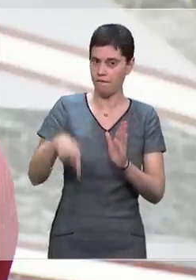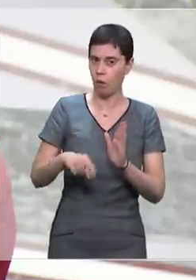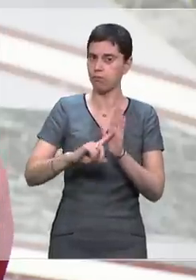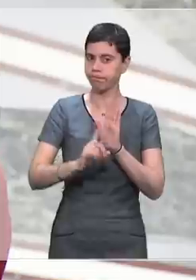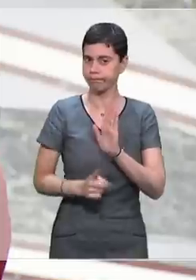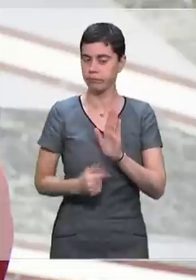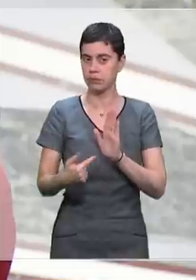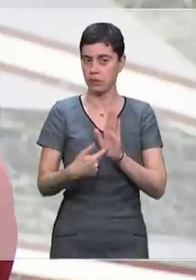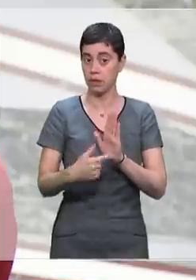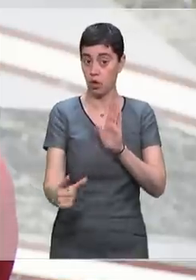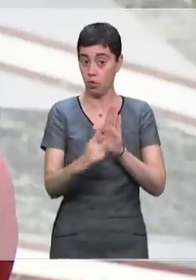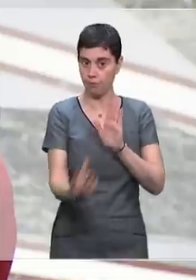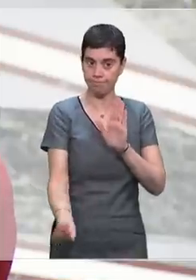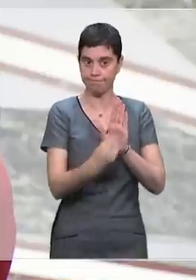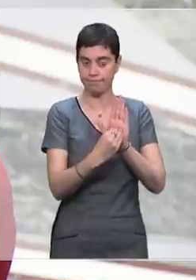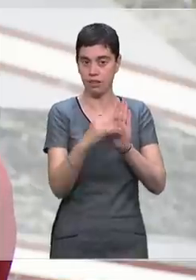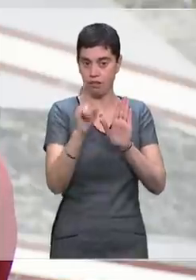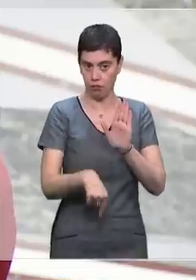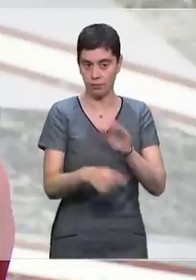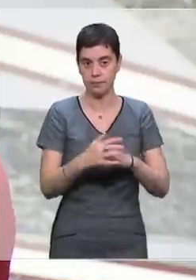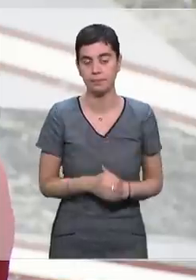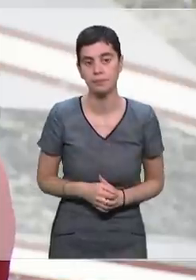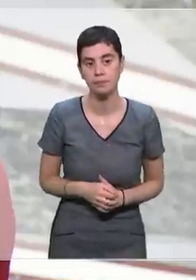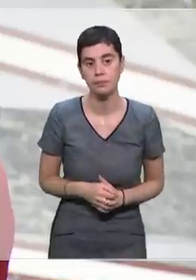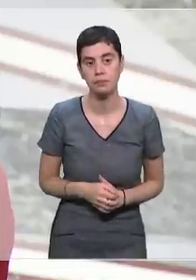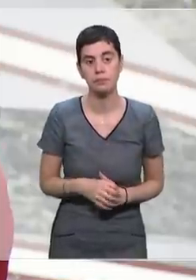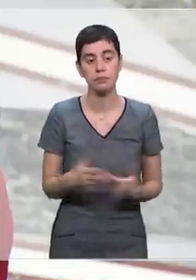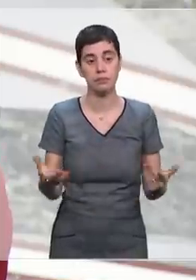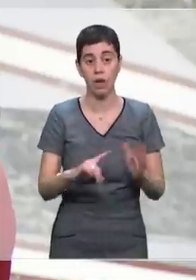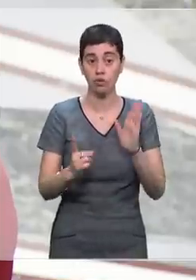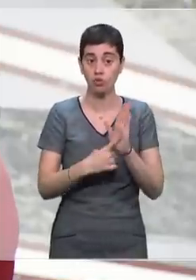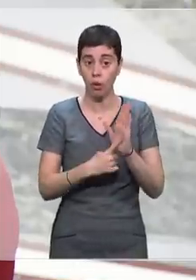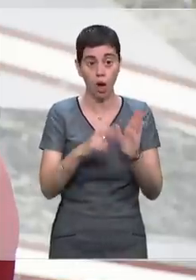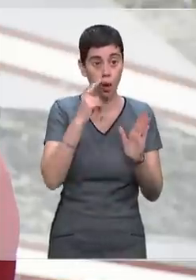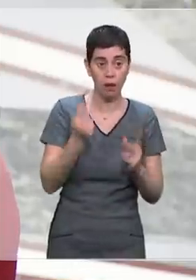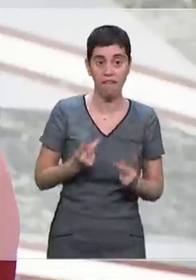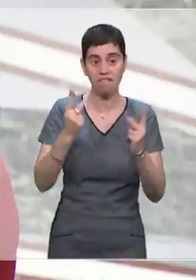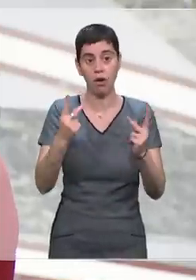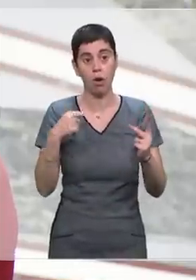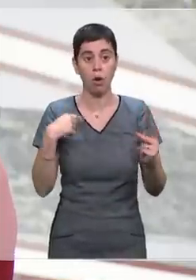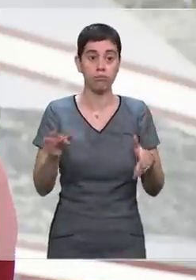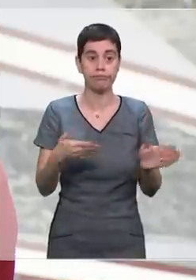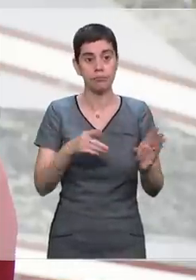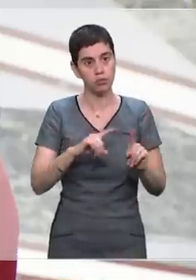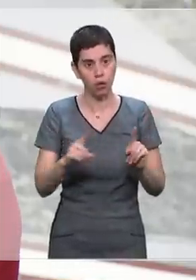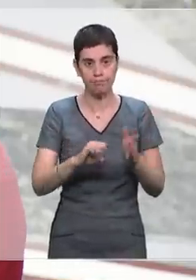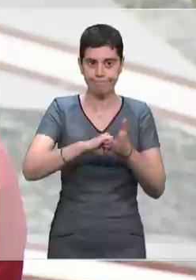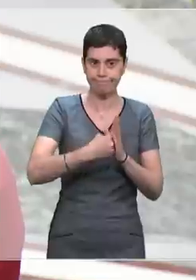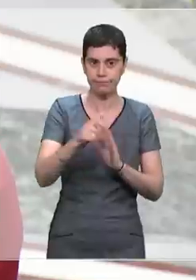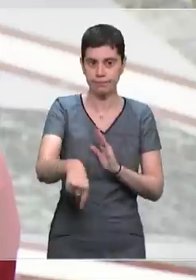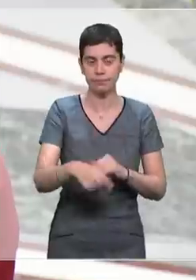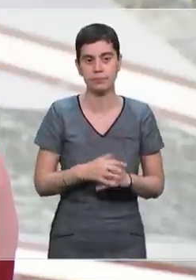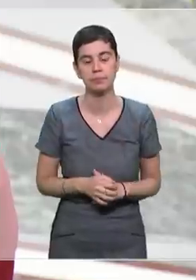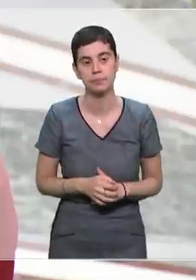des législations que nous adoptons au sein de l'Union. On ne transige pas sur les droits et les valeurs. C'est cette approche qui est